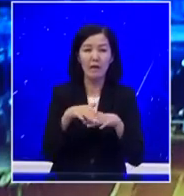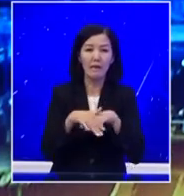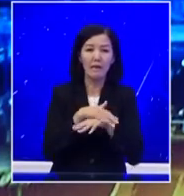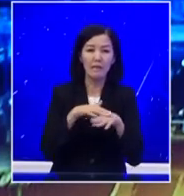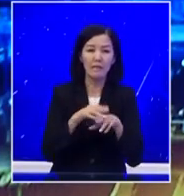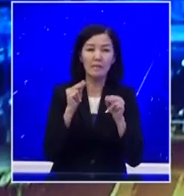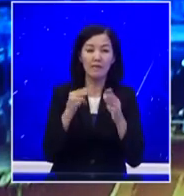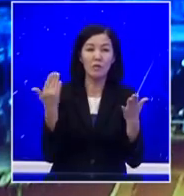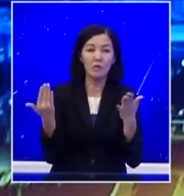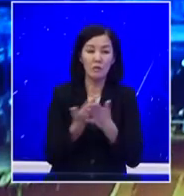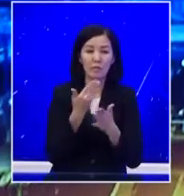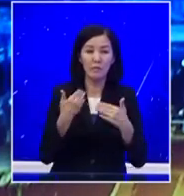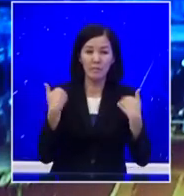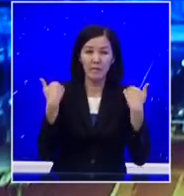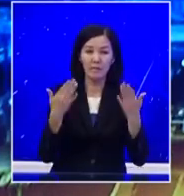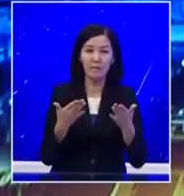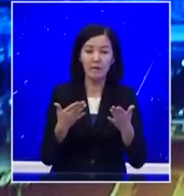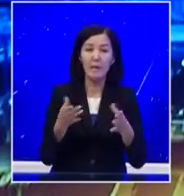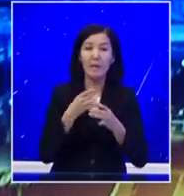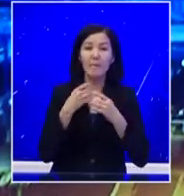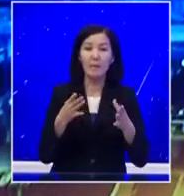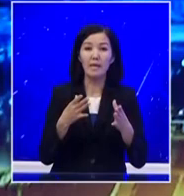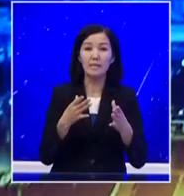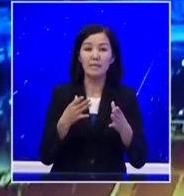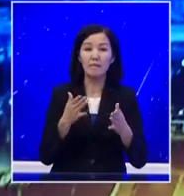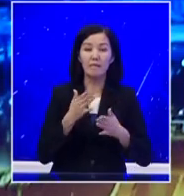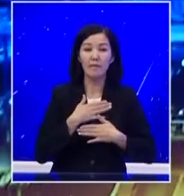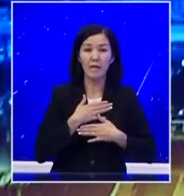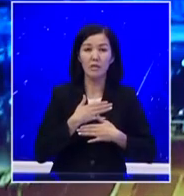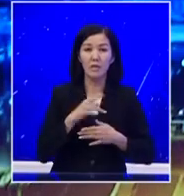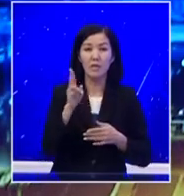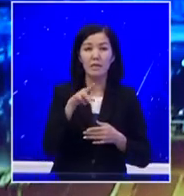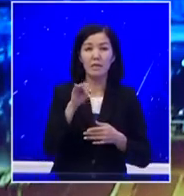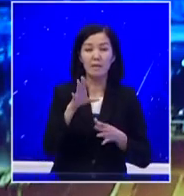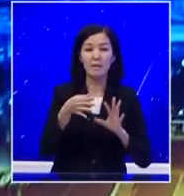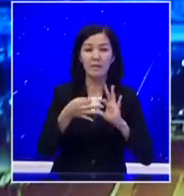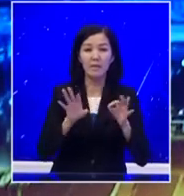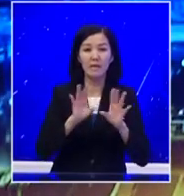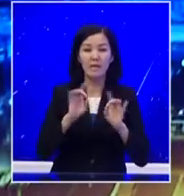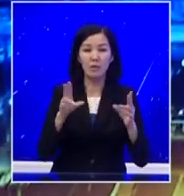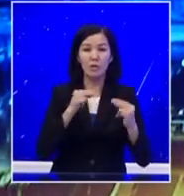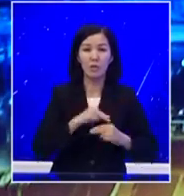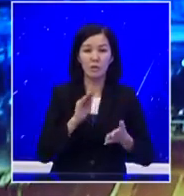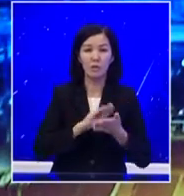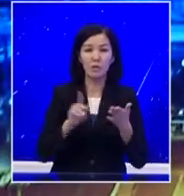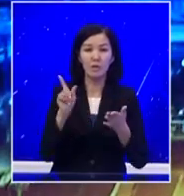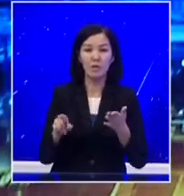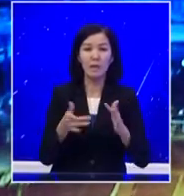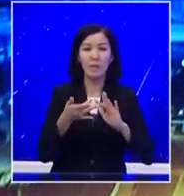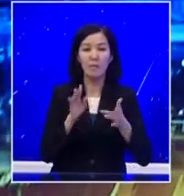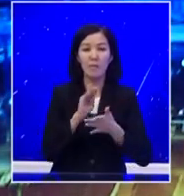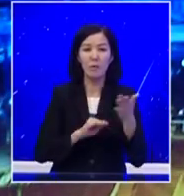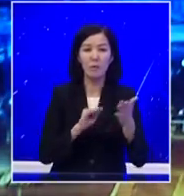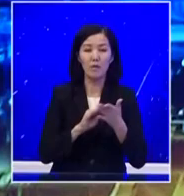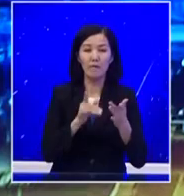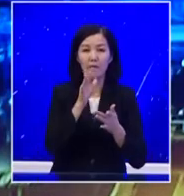самые свежие новости в преддверии профессионального праздника наш корреспондент то мира нет of расскажет о работе журналистов и блогеров в период